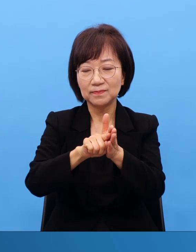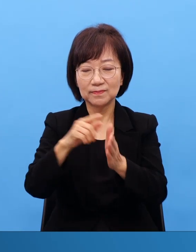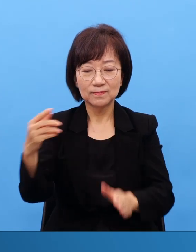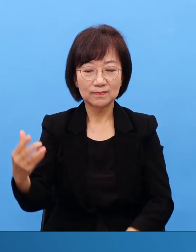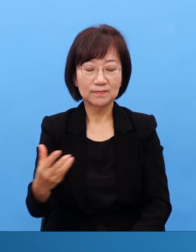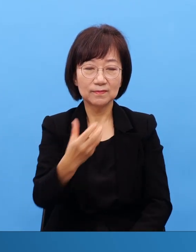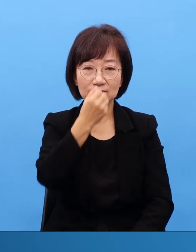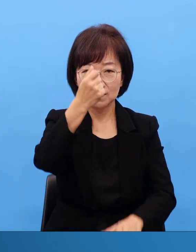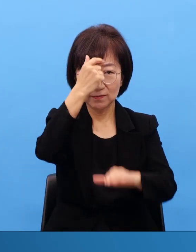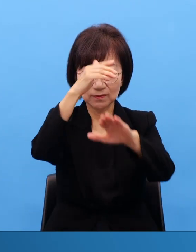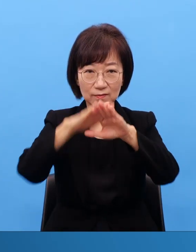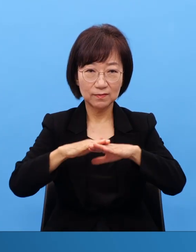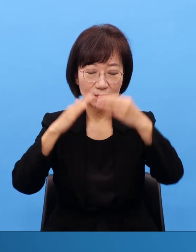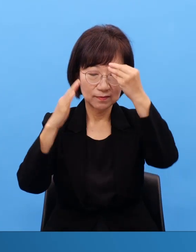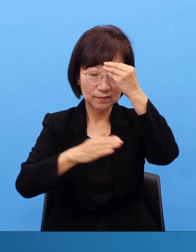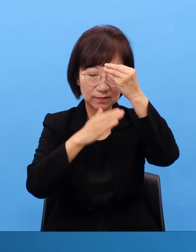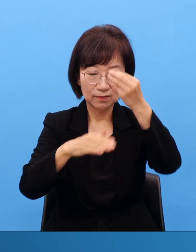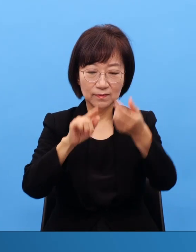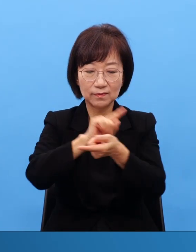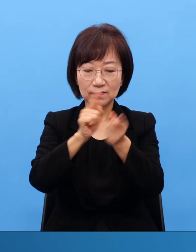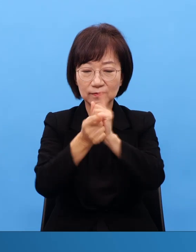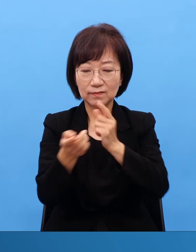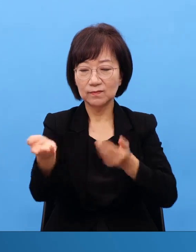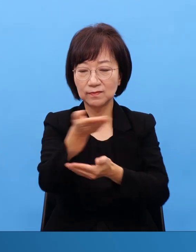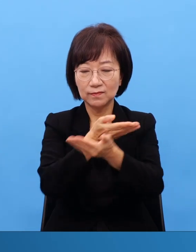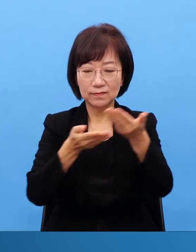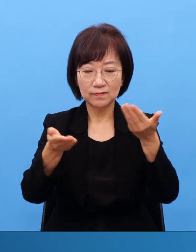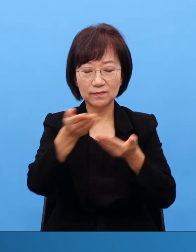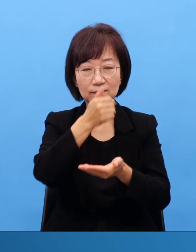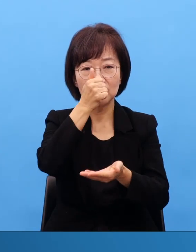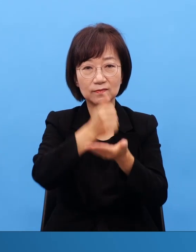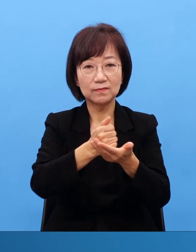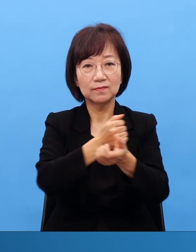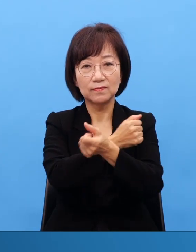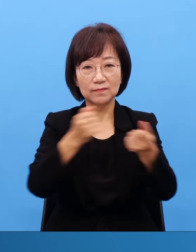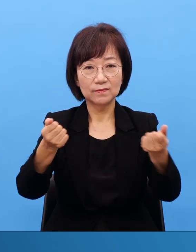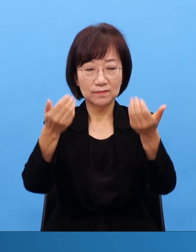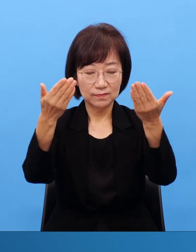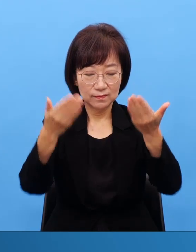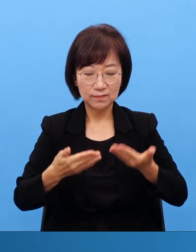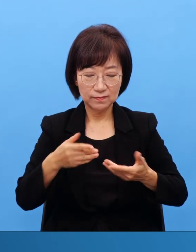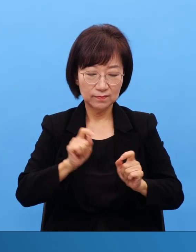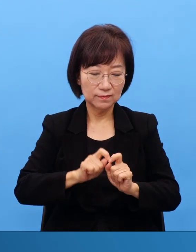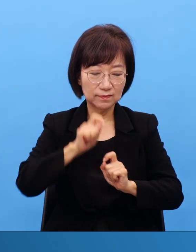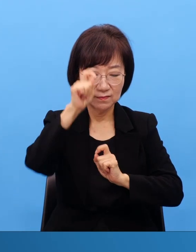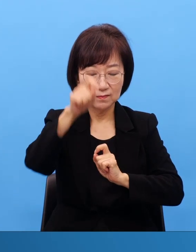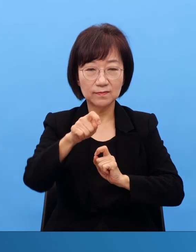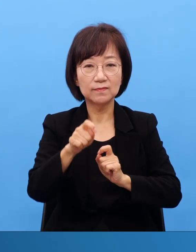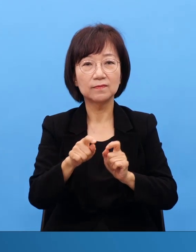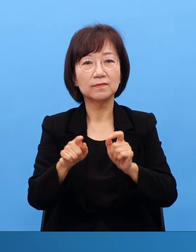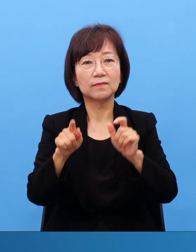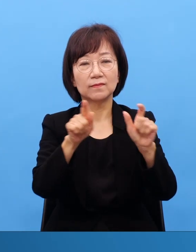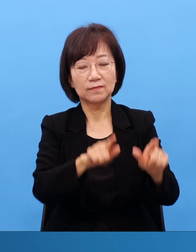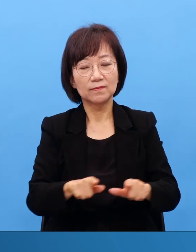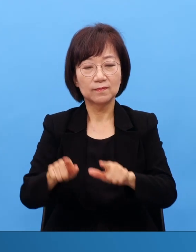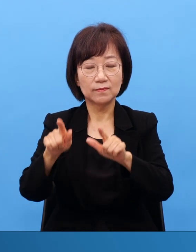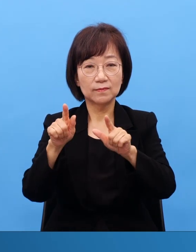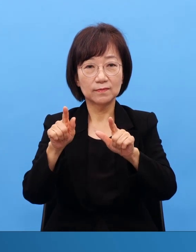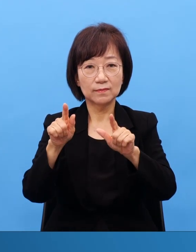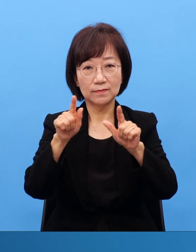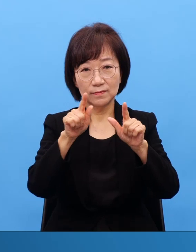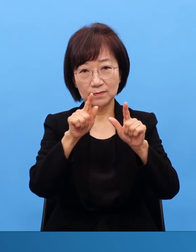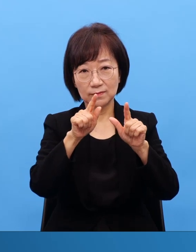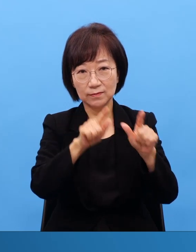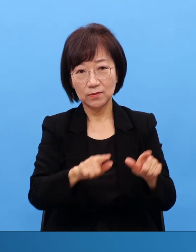믿사오며 거룩한 공회와 성도가 서로 교통하는 것과 죄를 사하여 주시는 것과 몸이